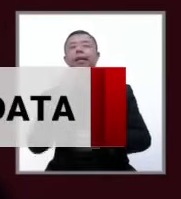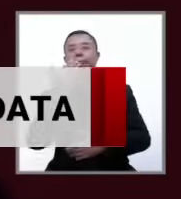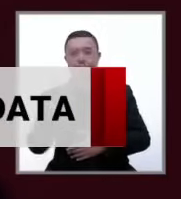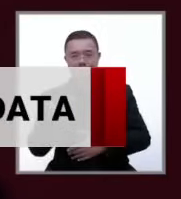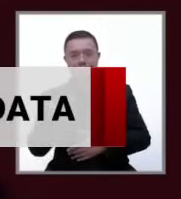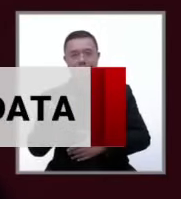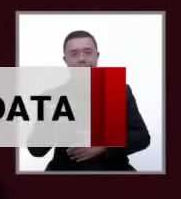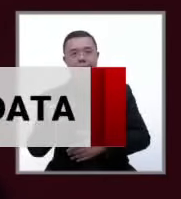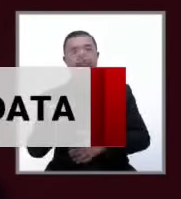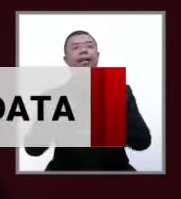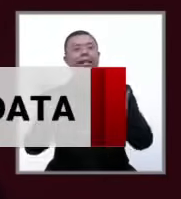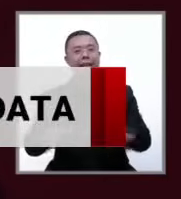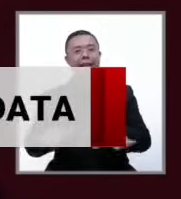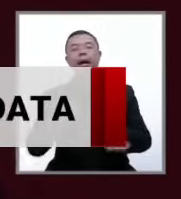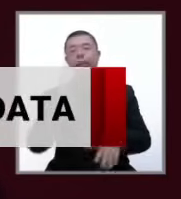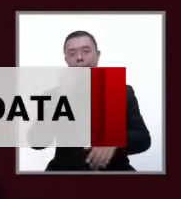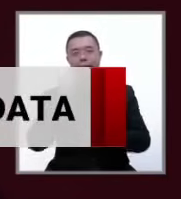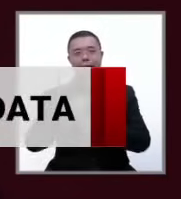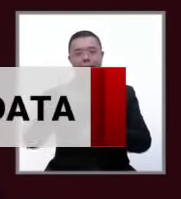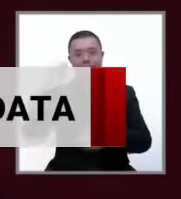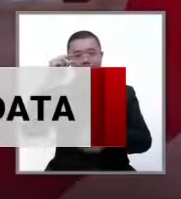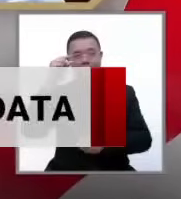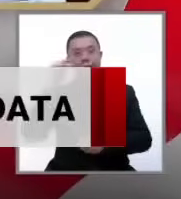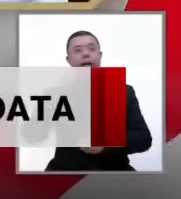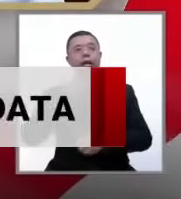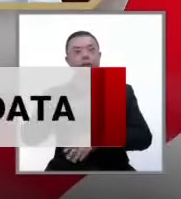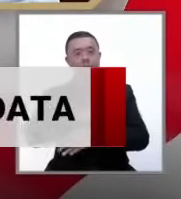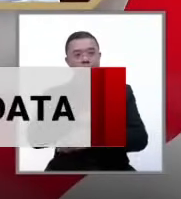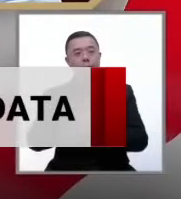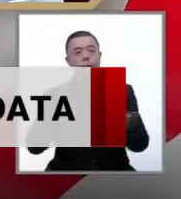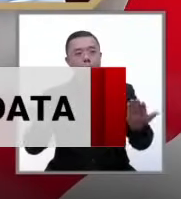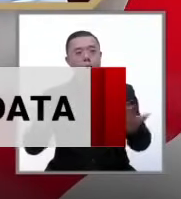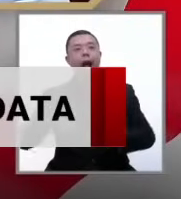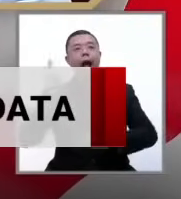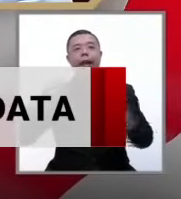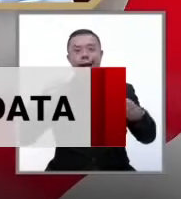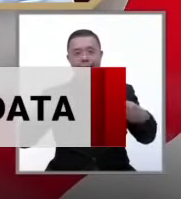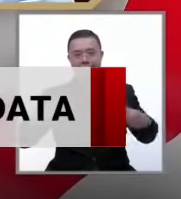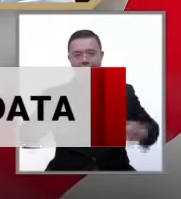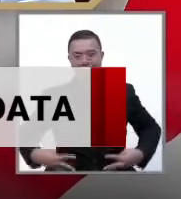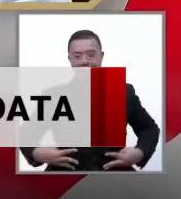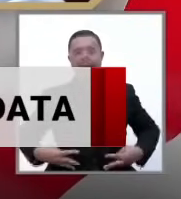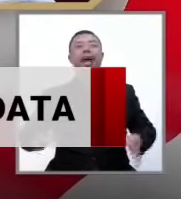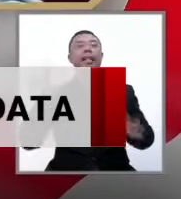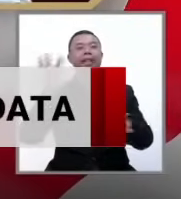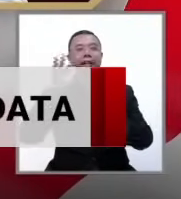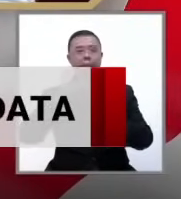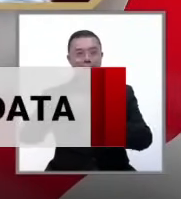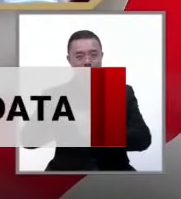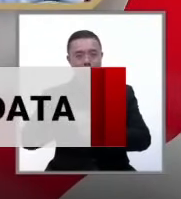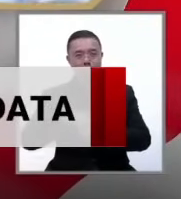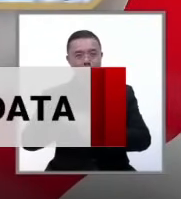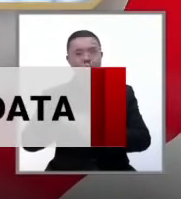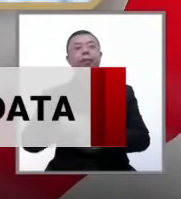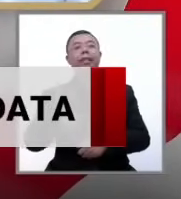kasih tenang pakbran Semua etikanya termasuk